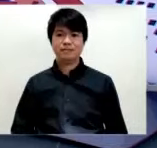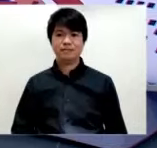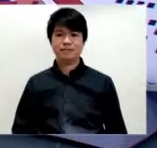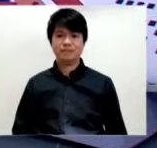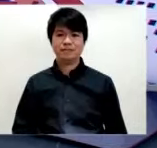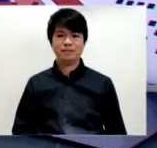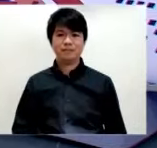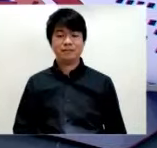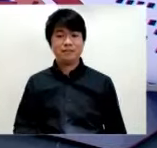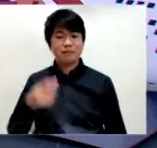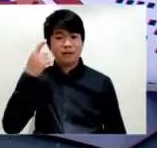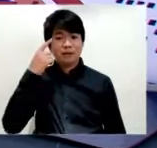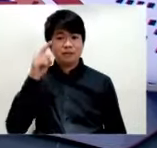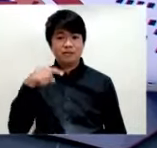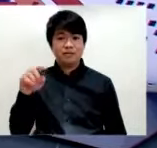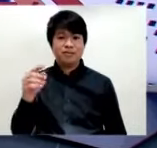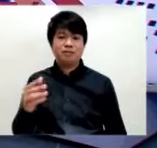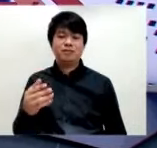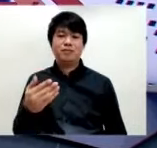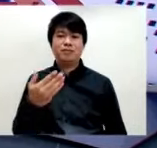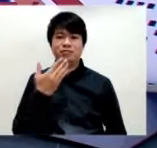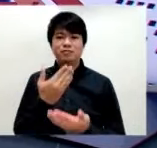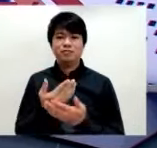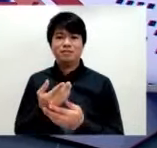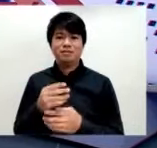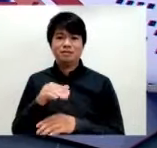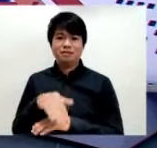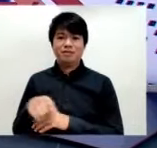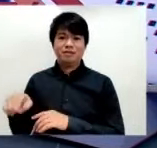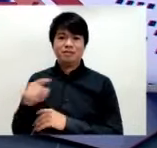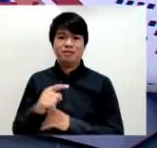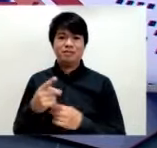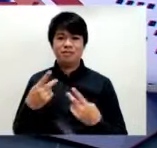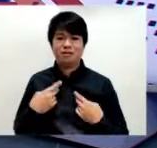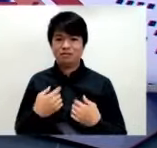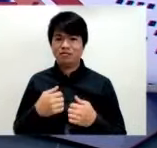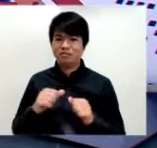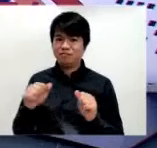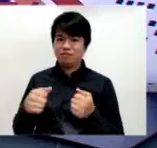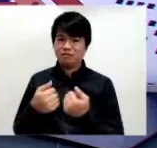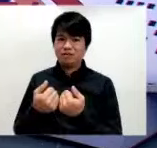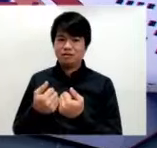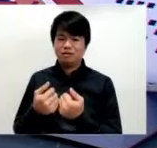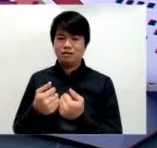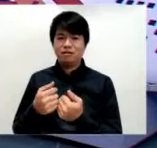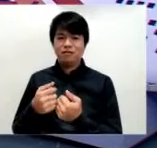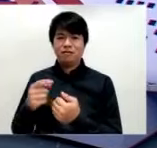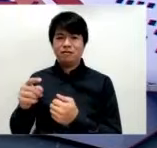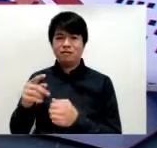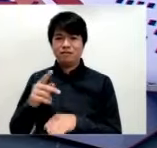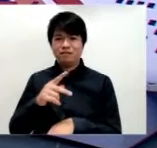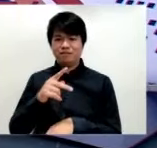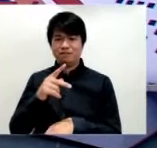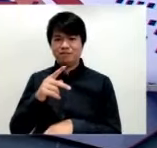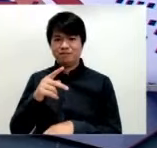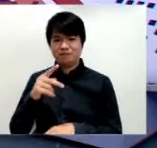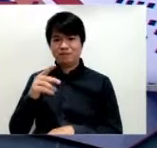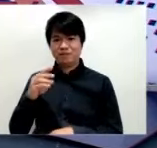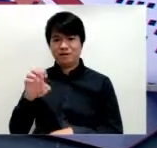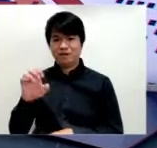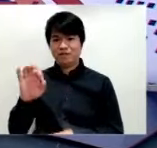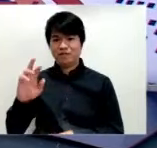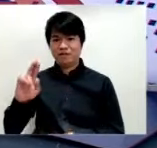At para naman sa ating pabaong pampa-good night, mukhang may humahamon kay Pinoy billiard player Efren Batares. Siya ang binansagan